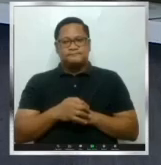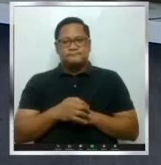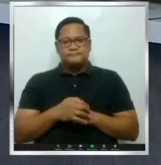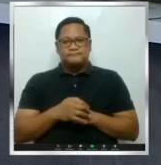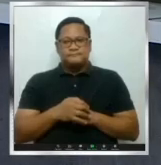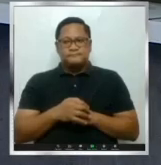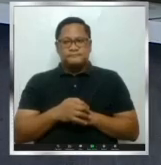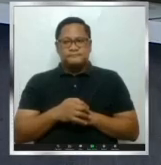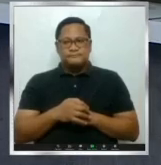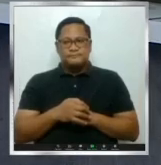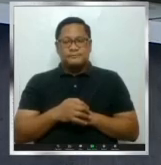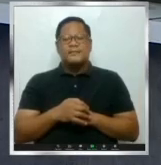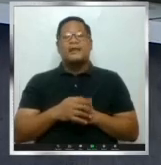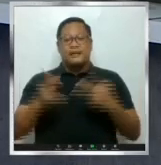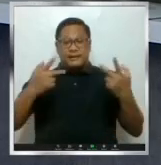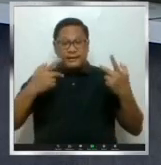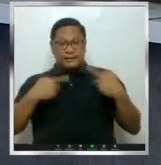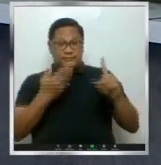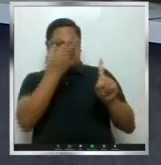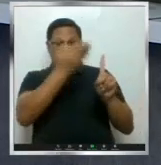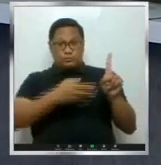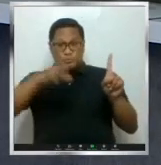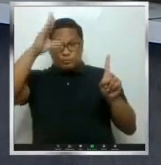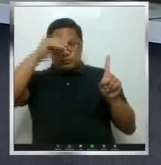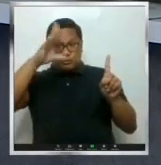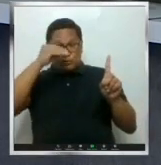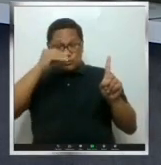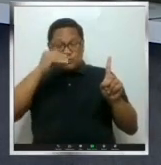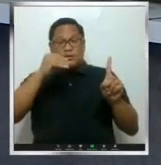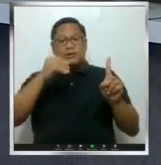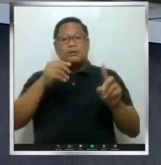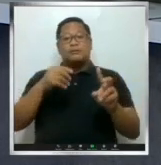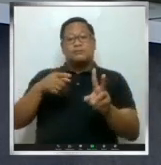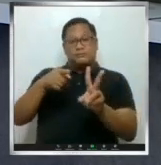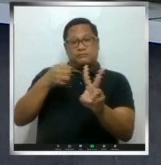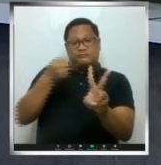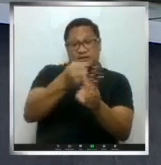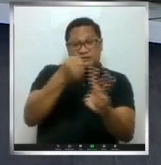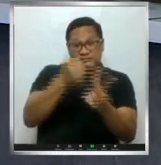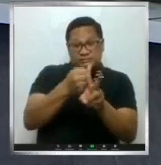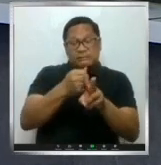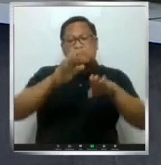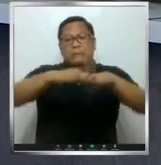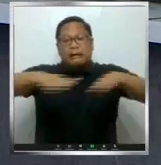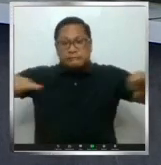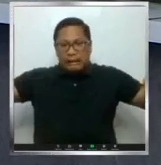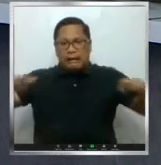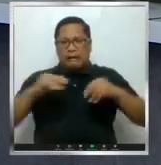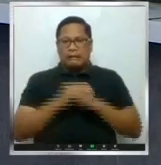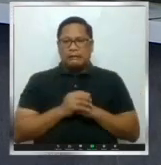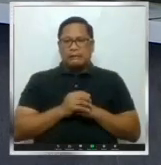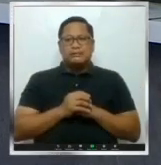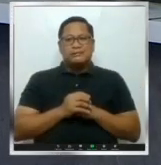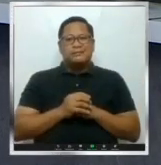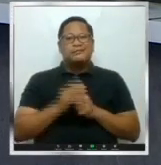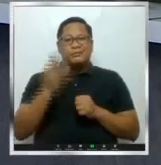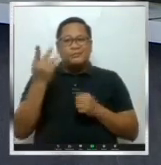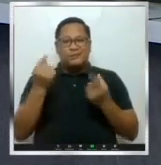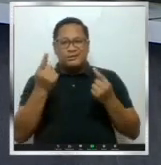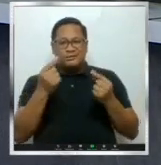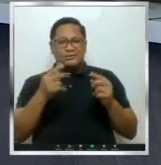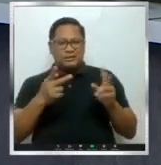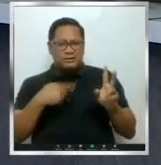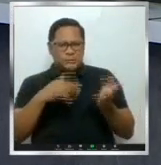Bistado ang modus ng isang lalaking nambibiktima ng mga bata sa online kalaswaan. Ang suspect, bina-blackmail pa raw ang mga biktima